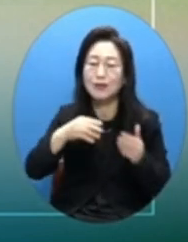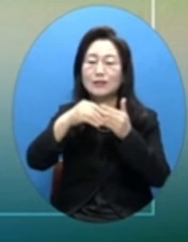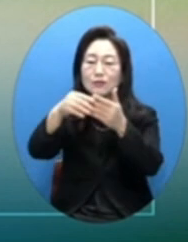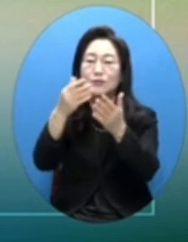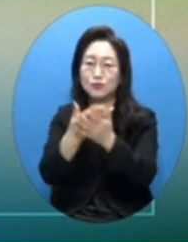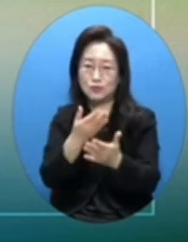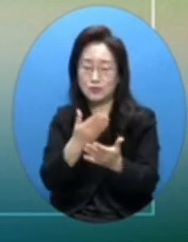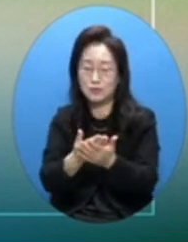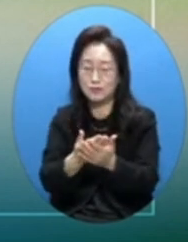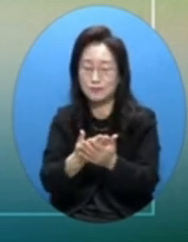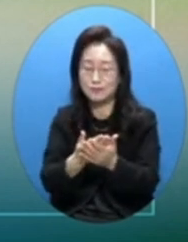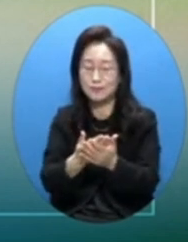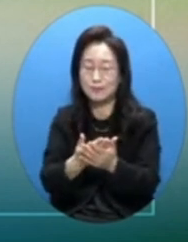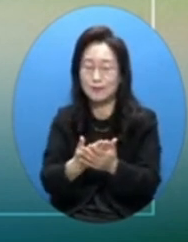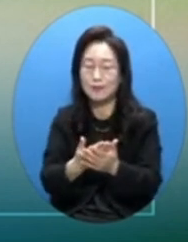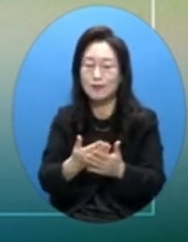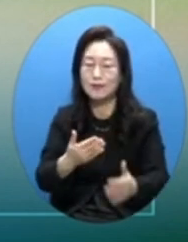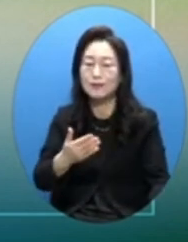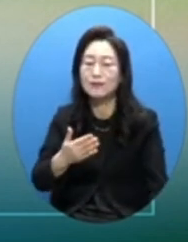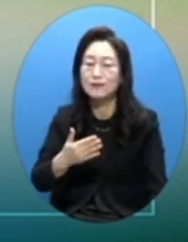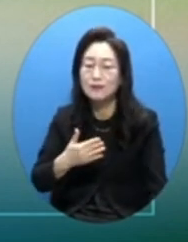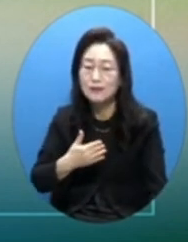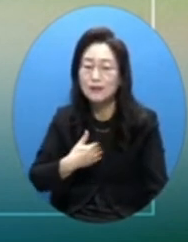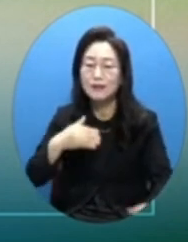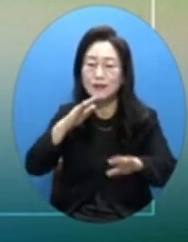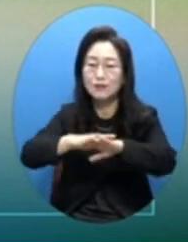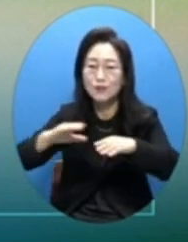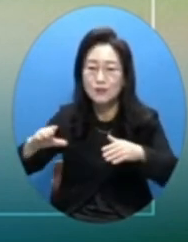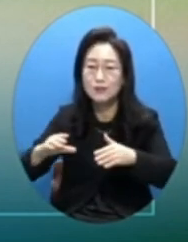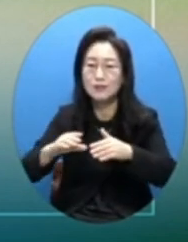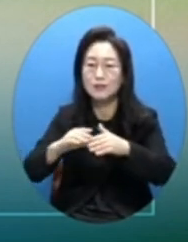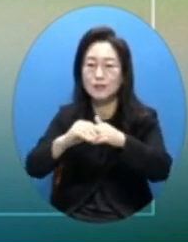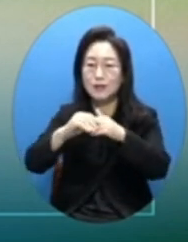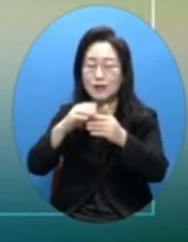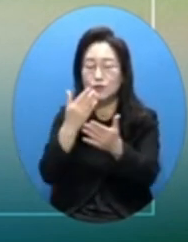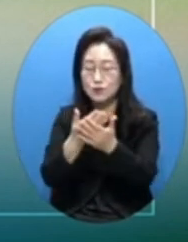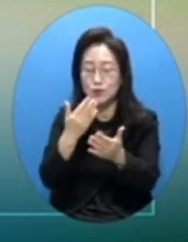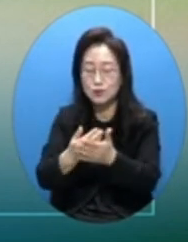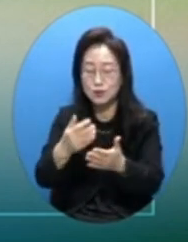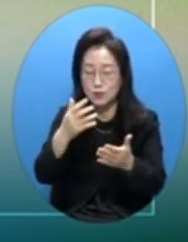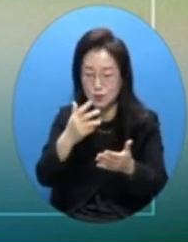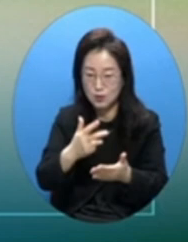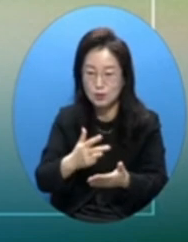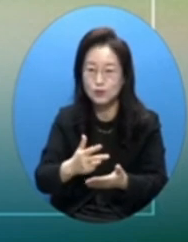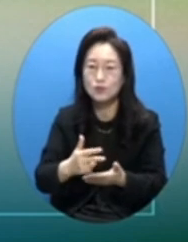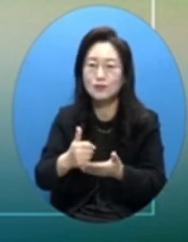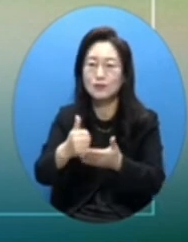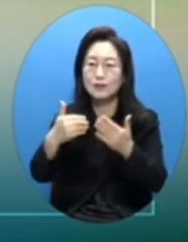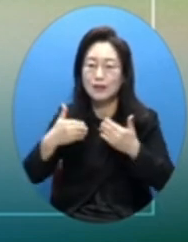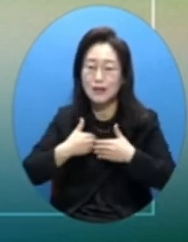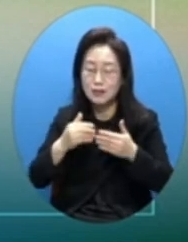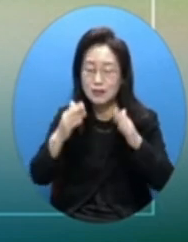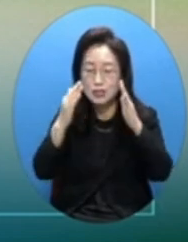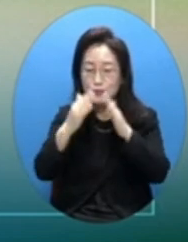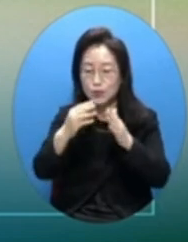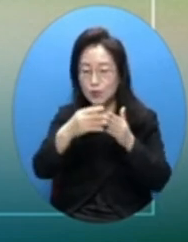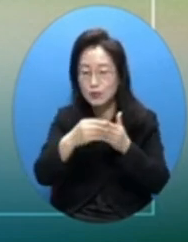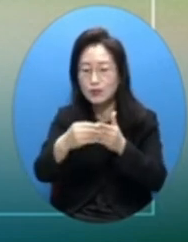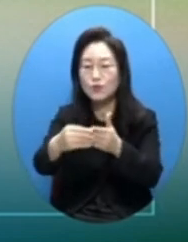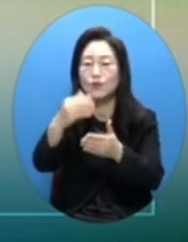이끌어주소서. Take my hand, precious Lord, lead me home. 내 손 잡아주소서. 주님 나를